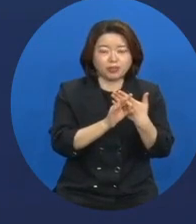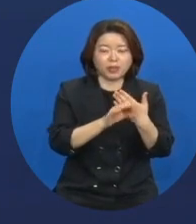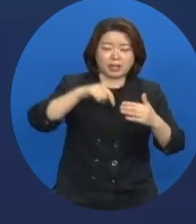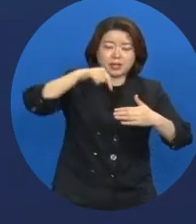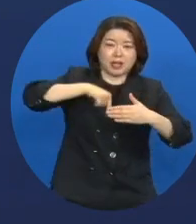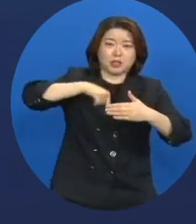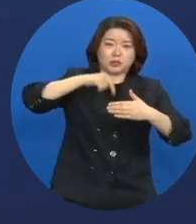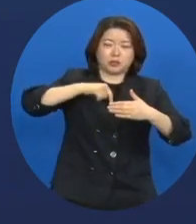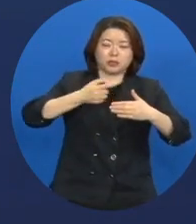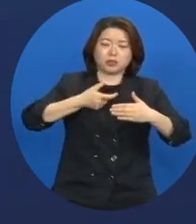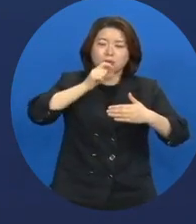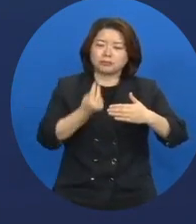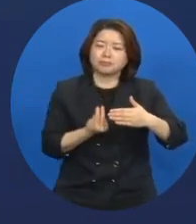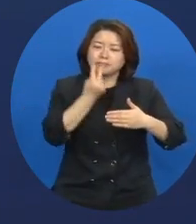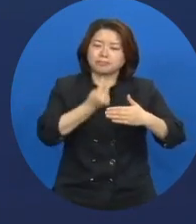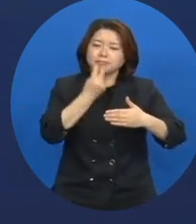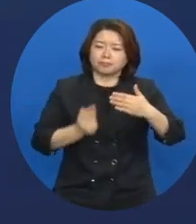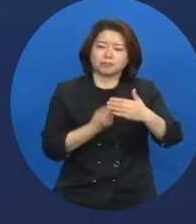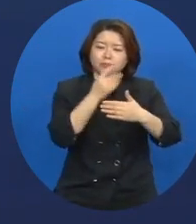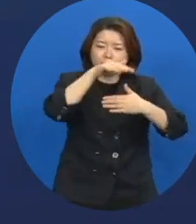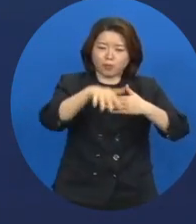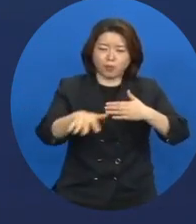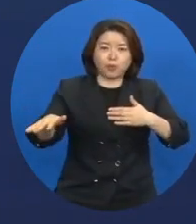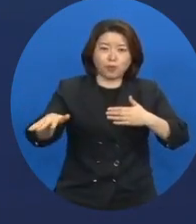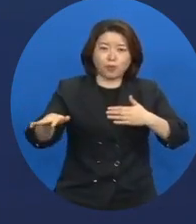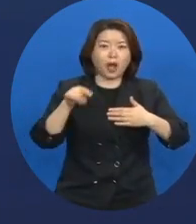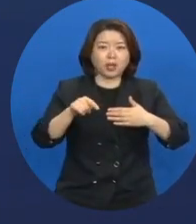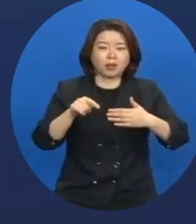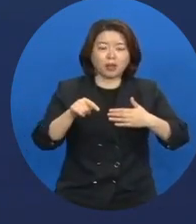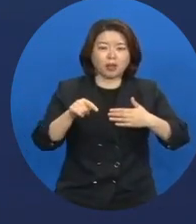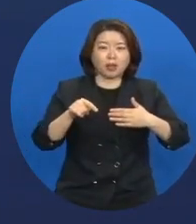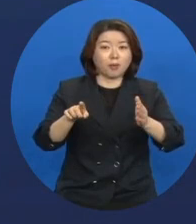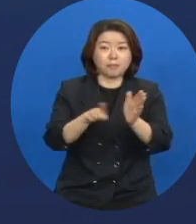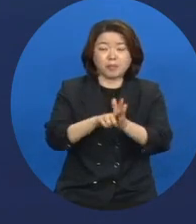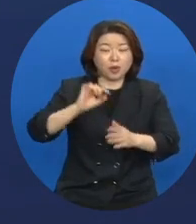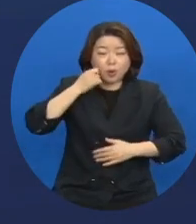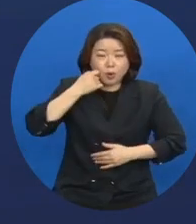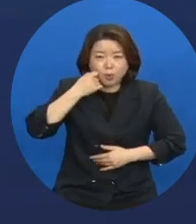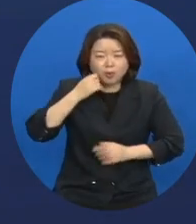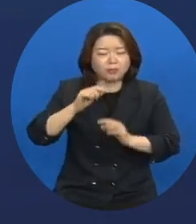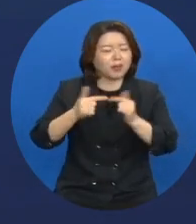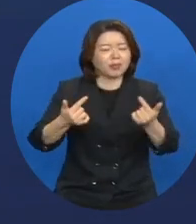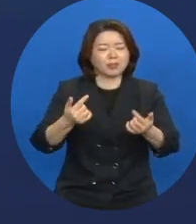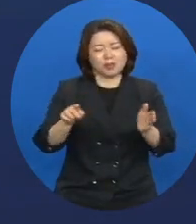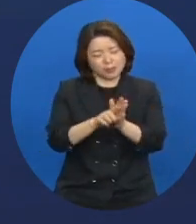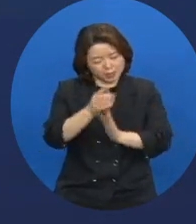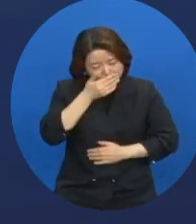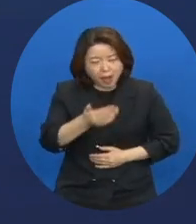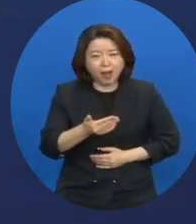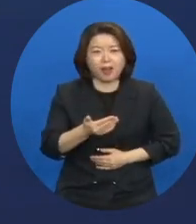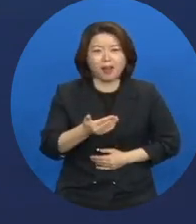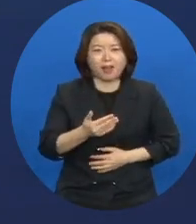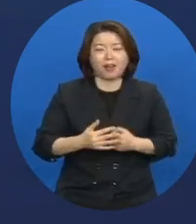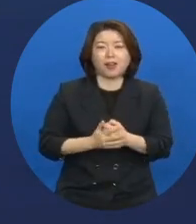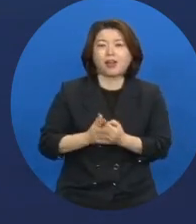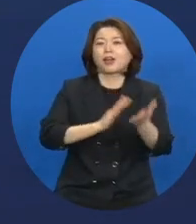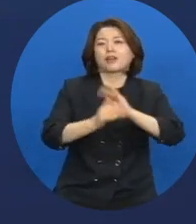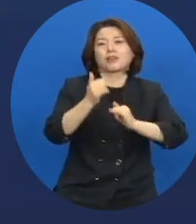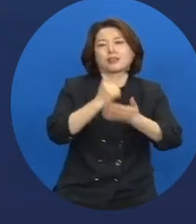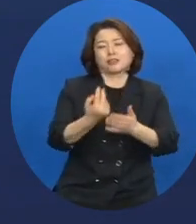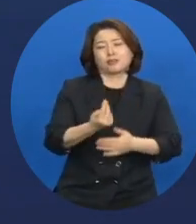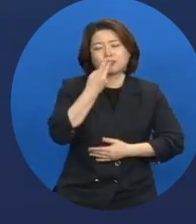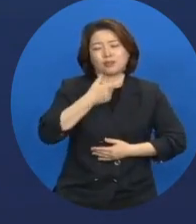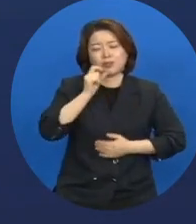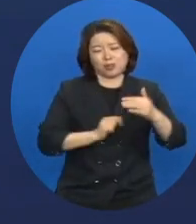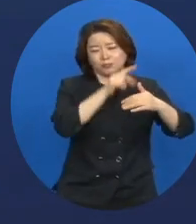속에서 생수의 강이 흘러나오는 것이 믿기가 뭘 어렵습니까? 예수님 그분이 생수의